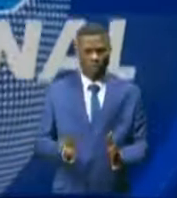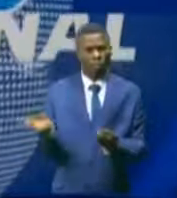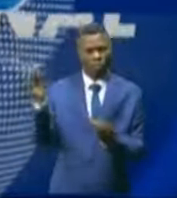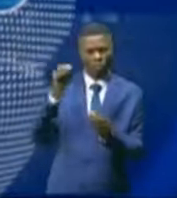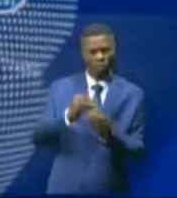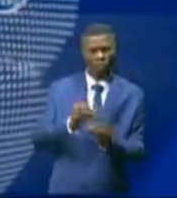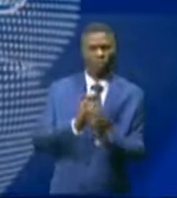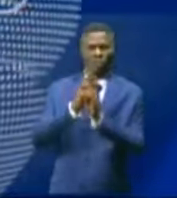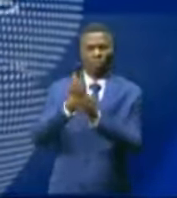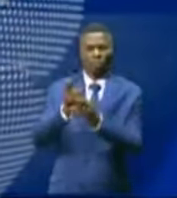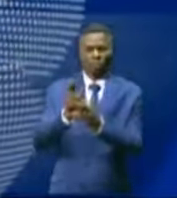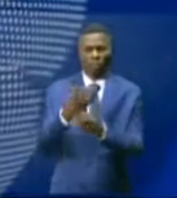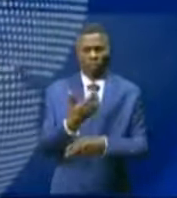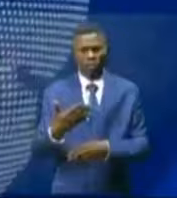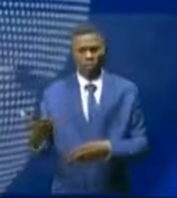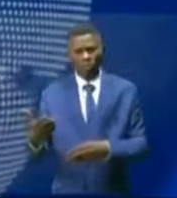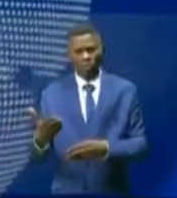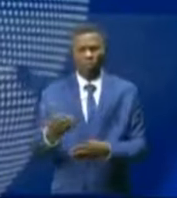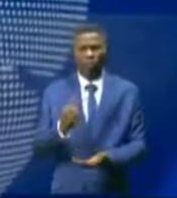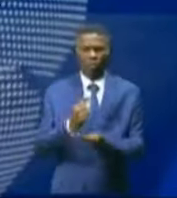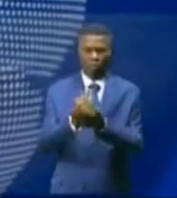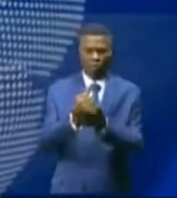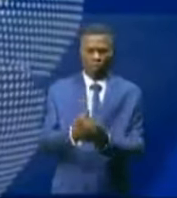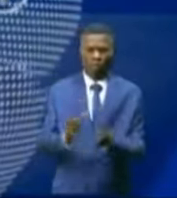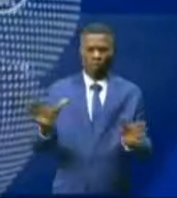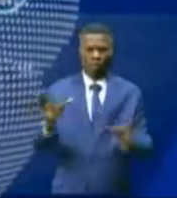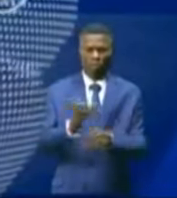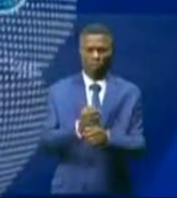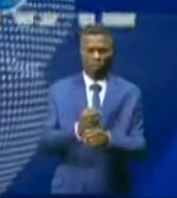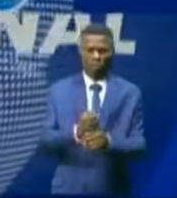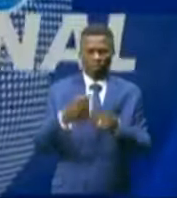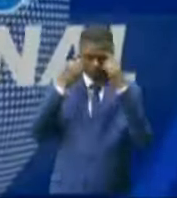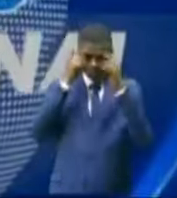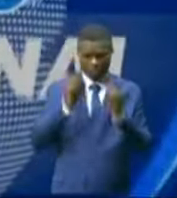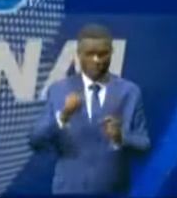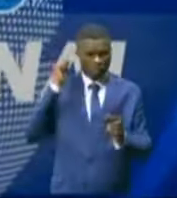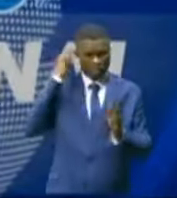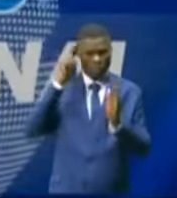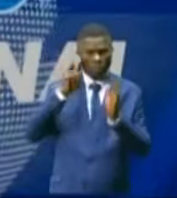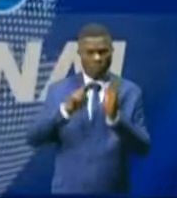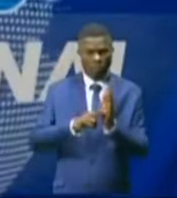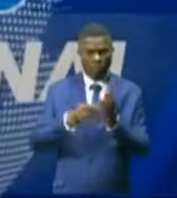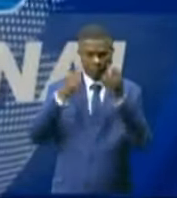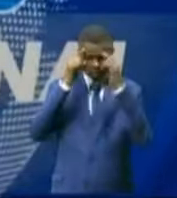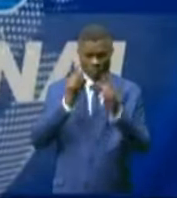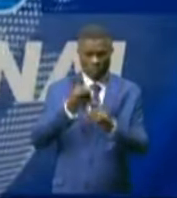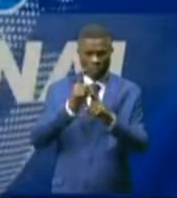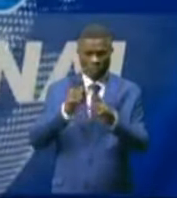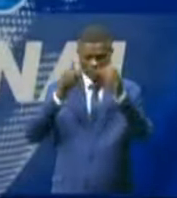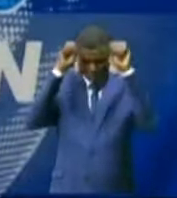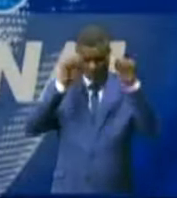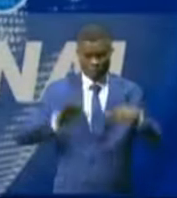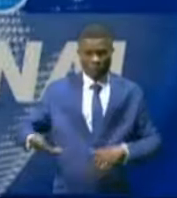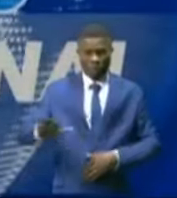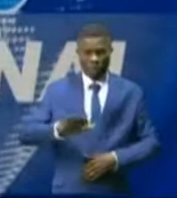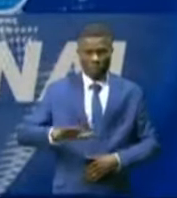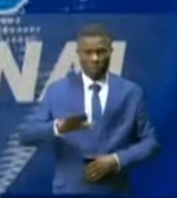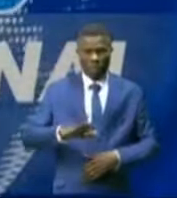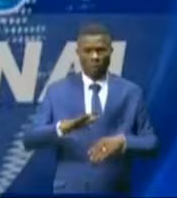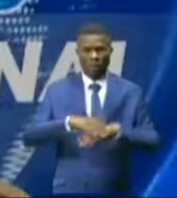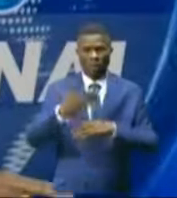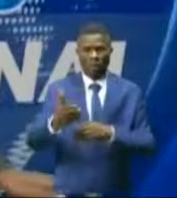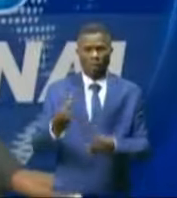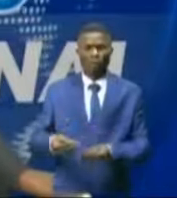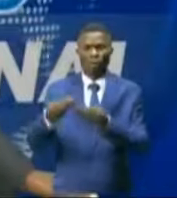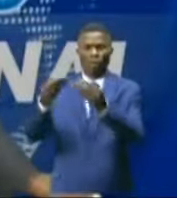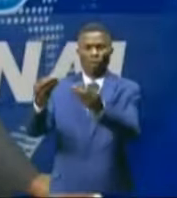son rapport par certains éléments qui faciliteront la conclusion d'un accord de gouvernement. Décision prise par le président de la République qui est juste après le